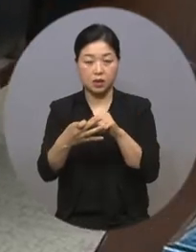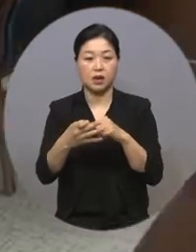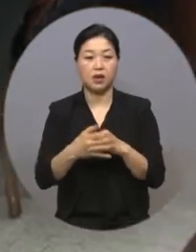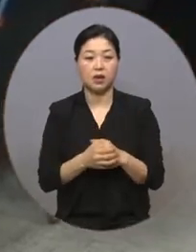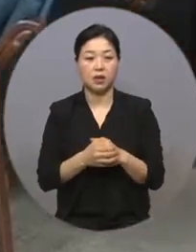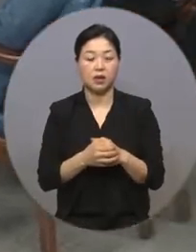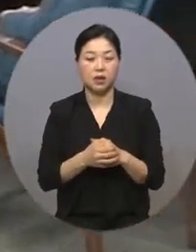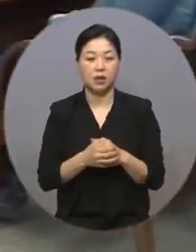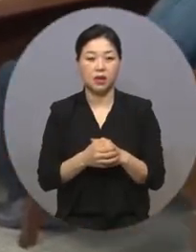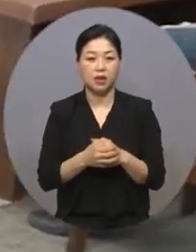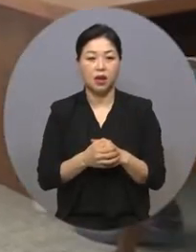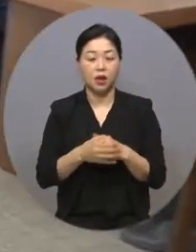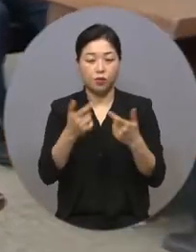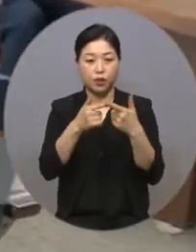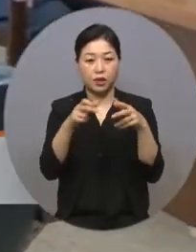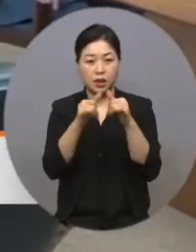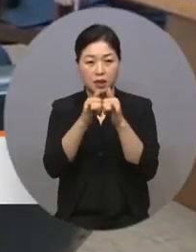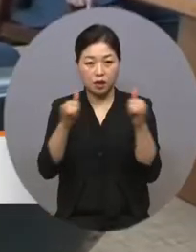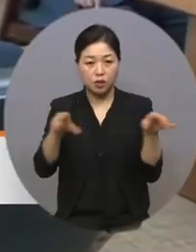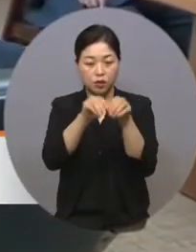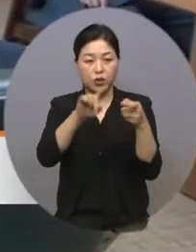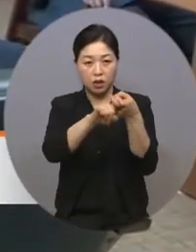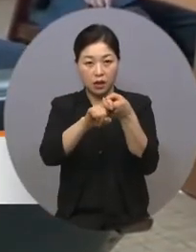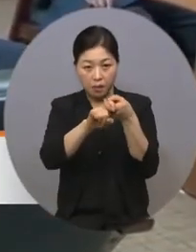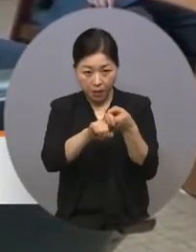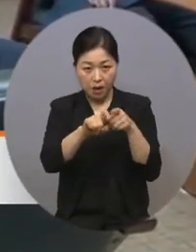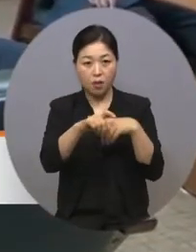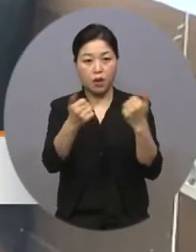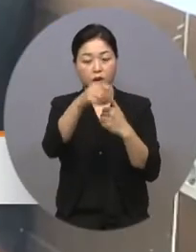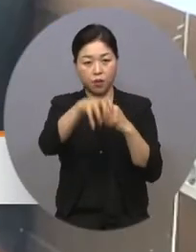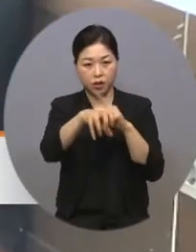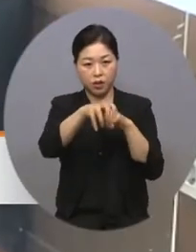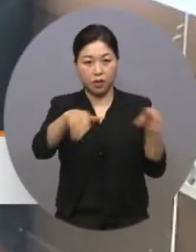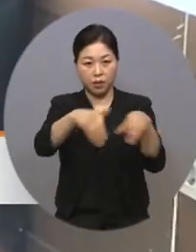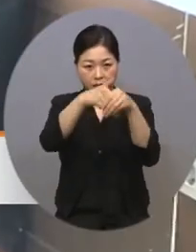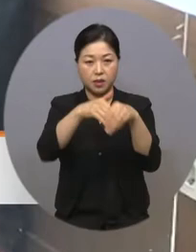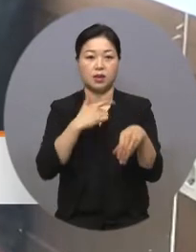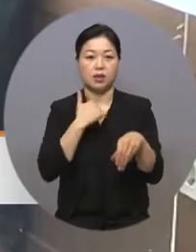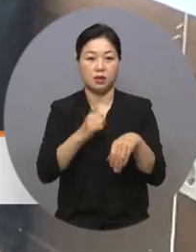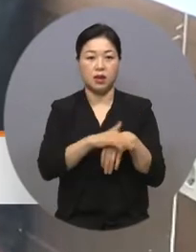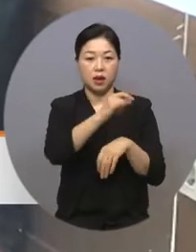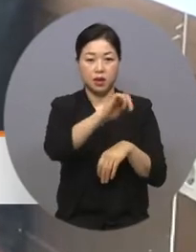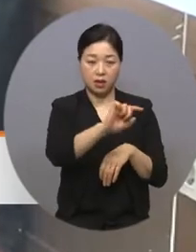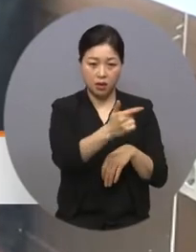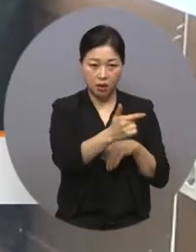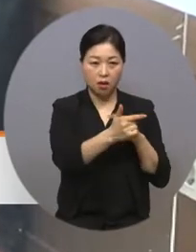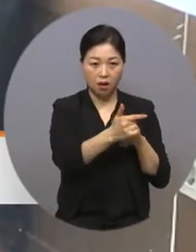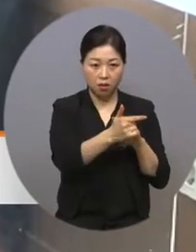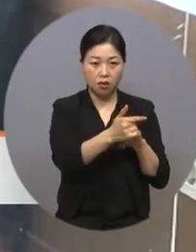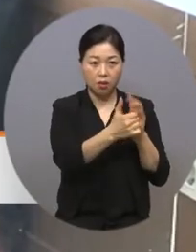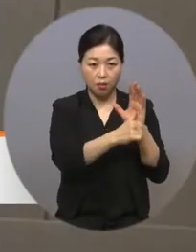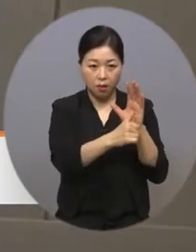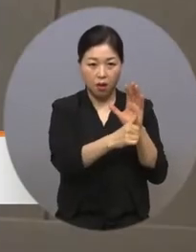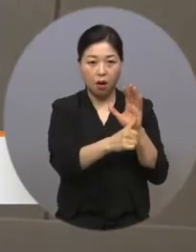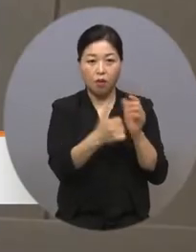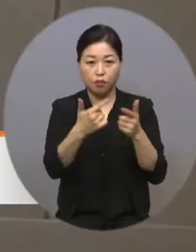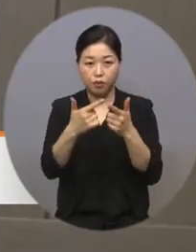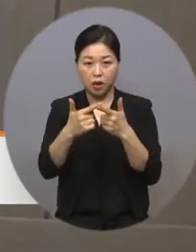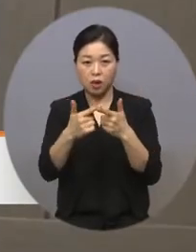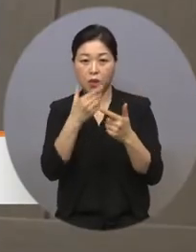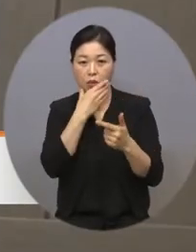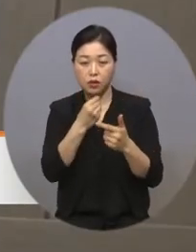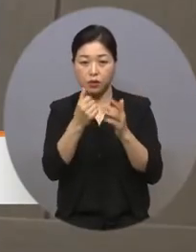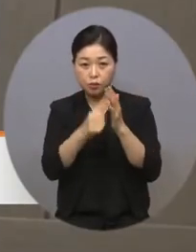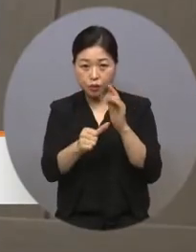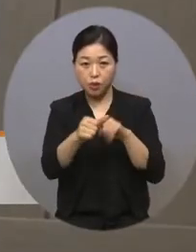회의실에서 열렸습니다 부산 장총 년은 가디언 몰과 미드 바 의 지원을 받아 부산 복지 모를 주관하여 공급 물품을